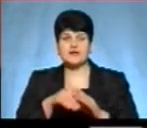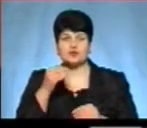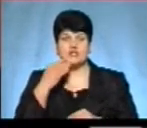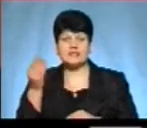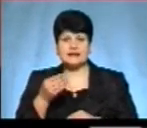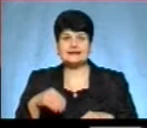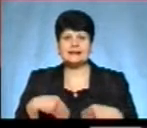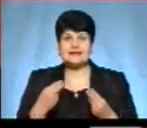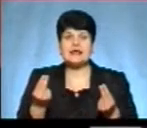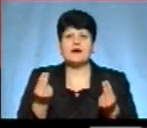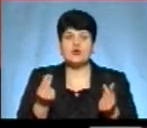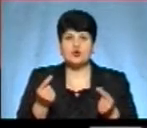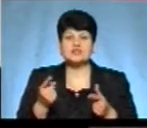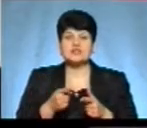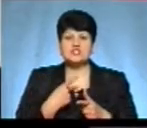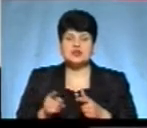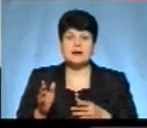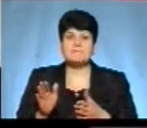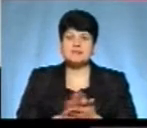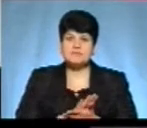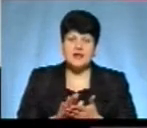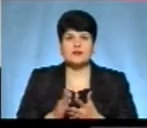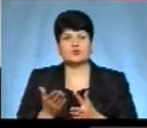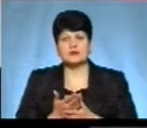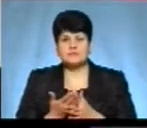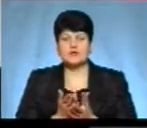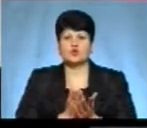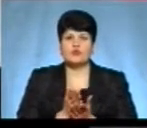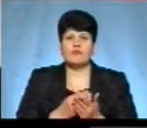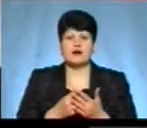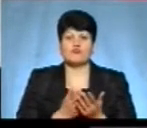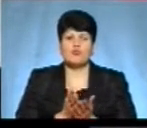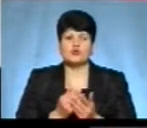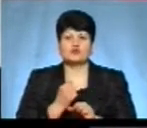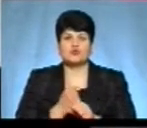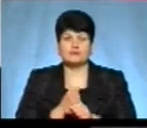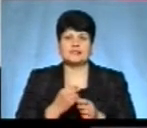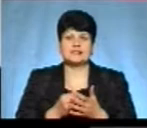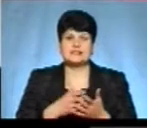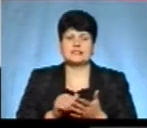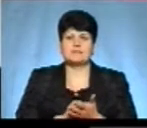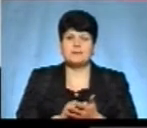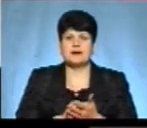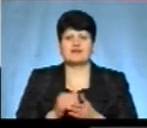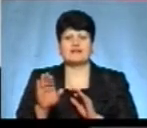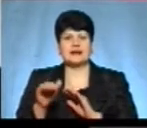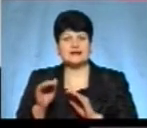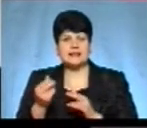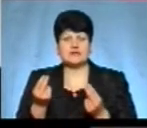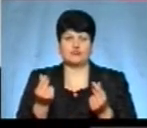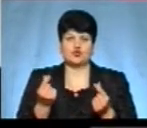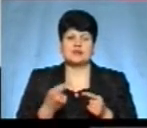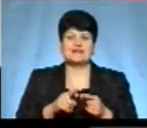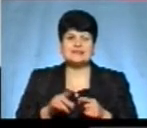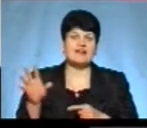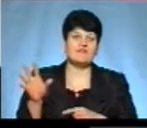наданням виборцям грошей чи безоплатно на пільгових умовах товарів, послуг, робіт, цінних паперів, кредитів, грошей. І все це,